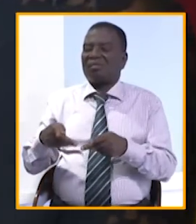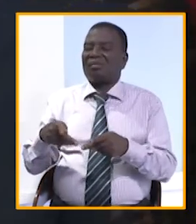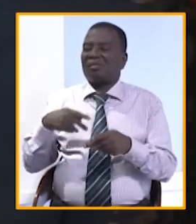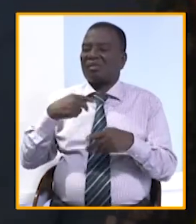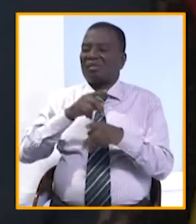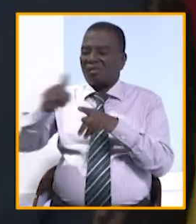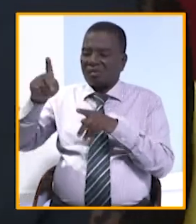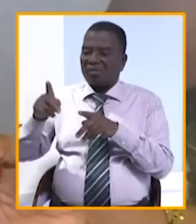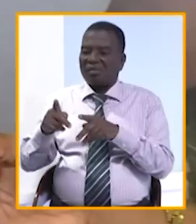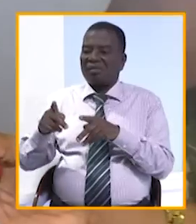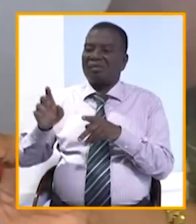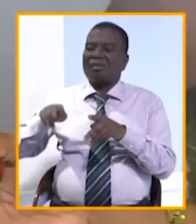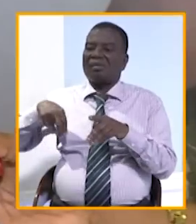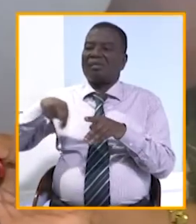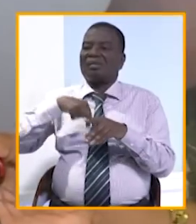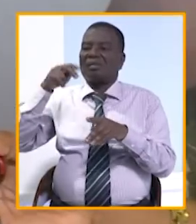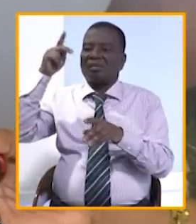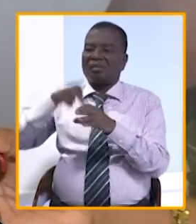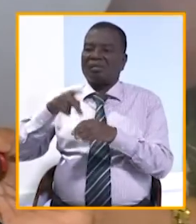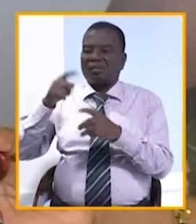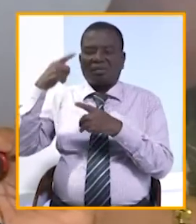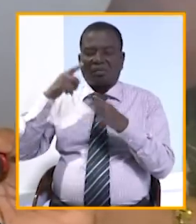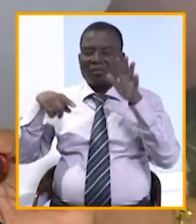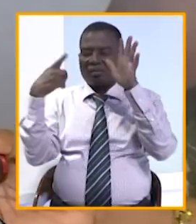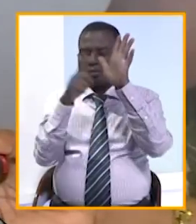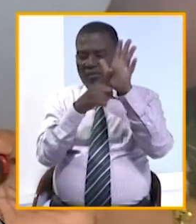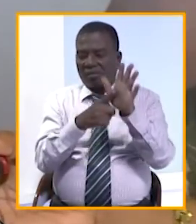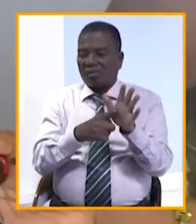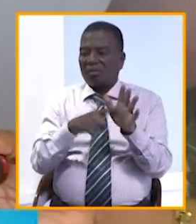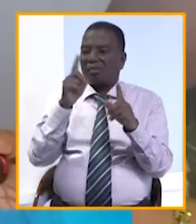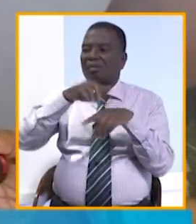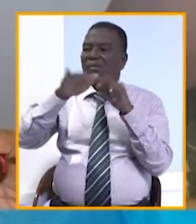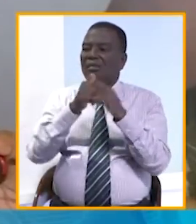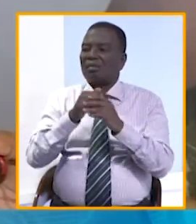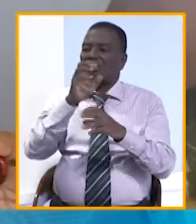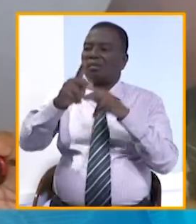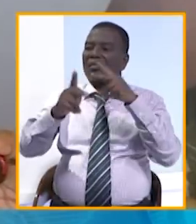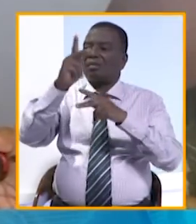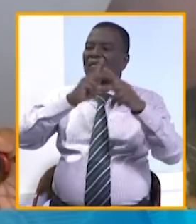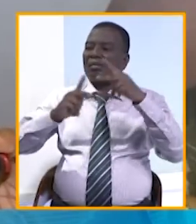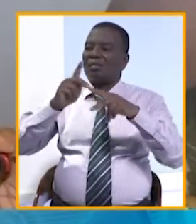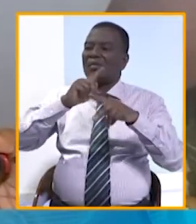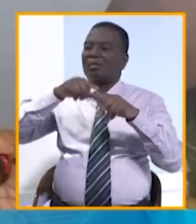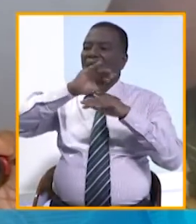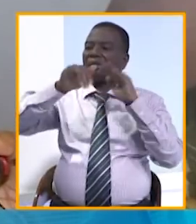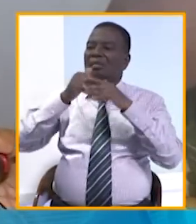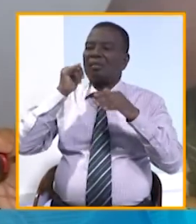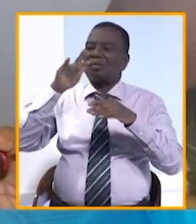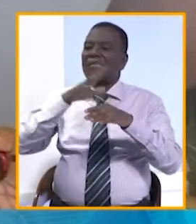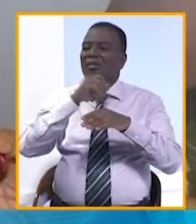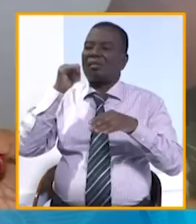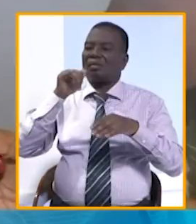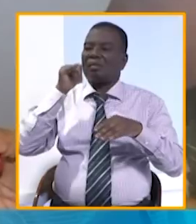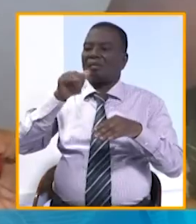l'année 2022. Nous participons pour montrer à toute la population, à toutes les femmes et les